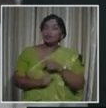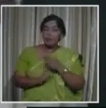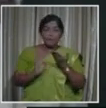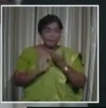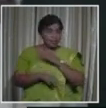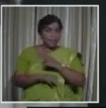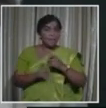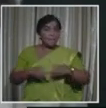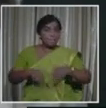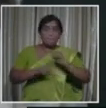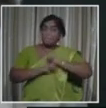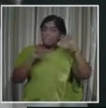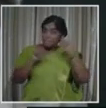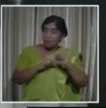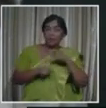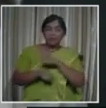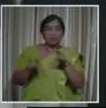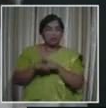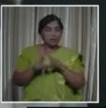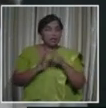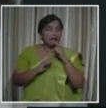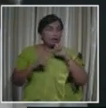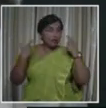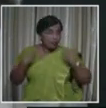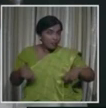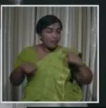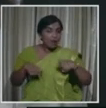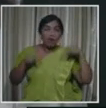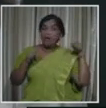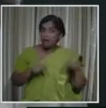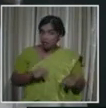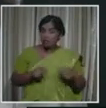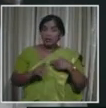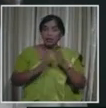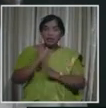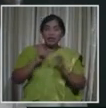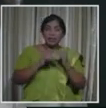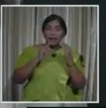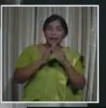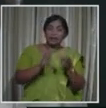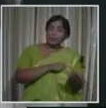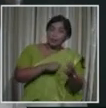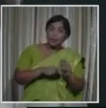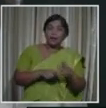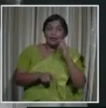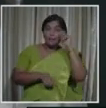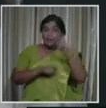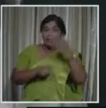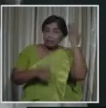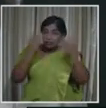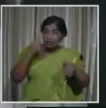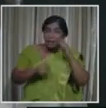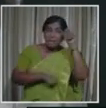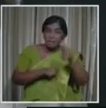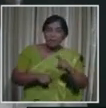දවසේ පාරට බැහැලා උද්ඝෝෂණය කරපු නීතිඥවරුම අද මන්ත්‍රීවරුන්ගේ ගෙවල් වලට පහර දීපු අද මන්ත්‍රීවරුන් මරණයට පත් කරපු මිනිස්